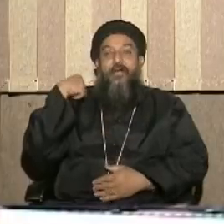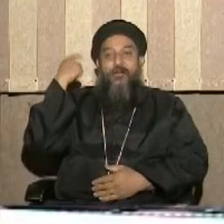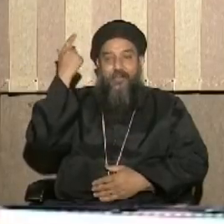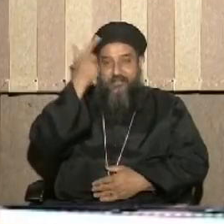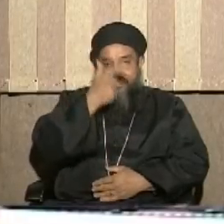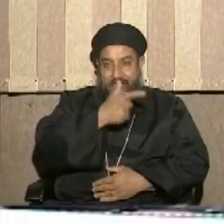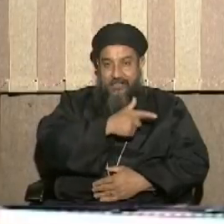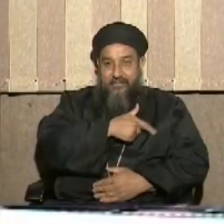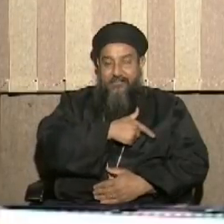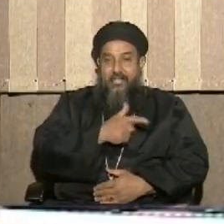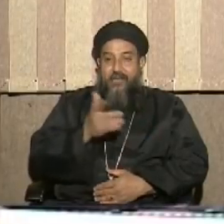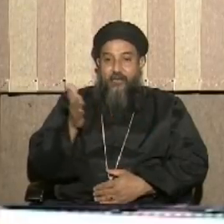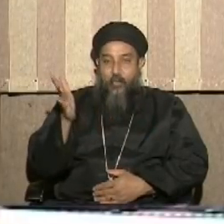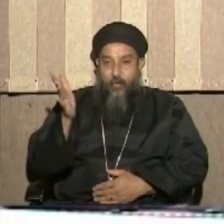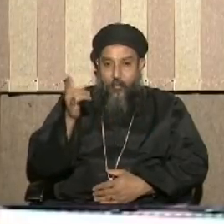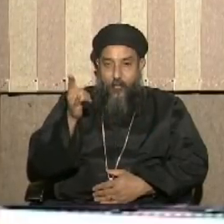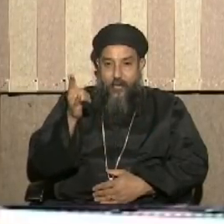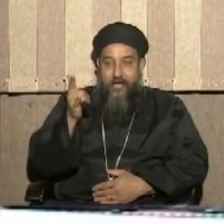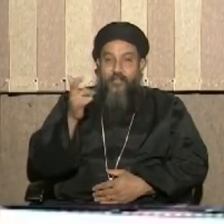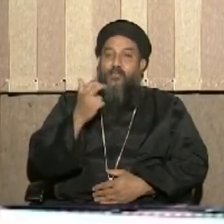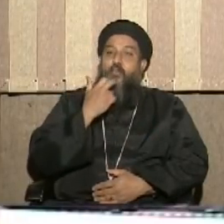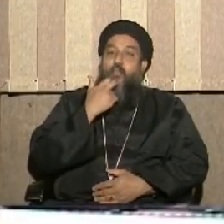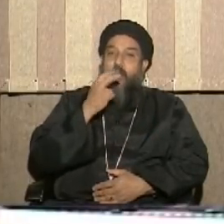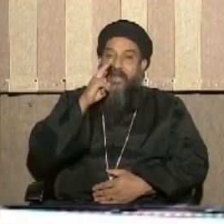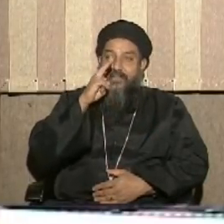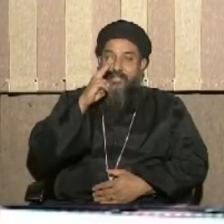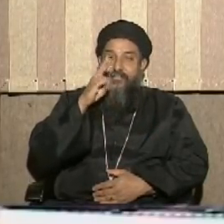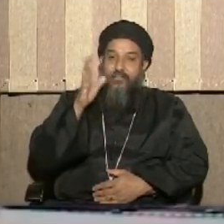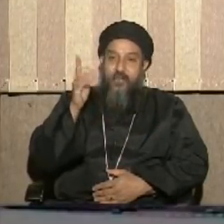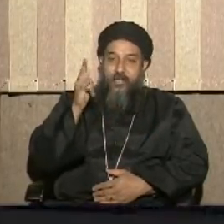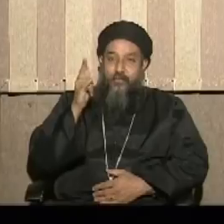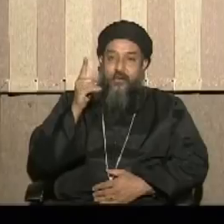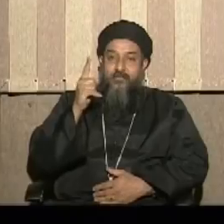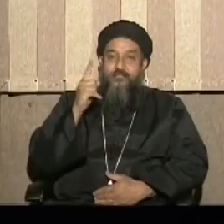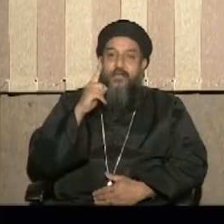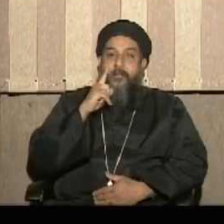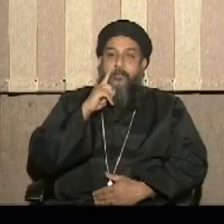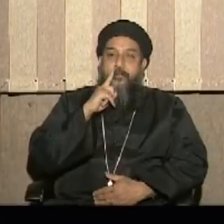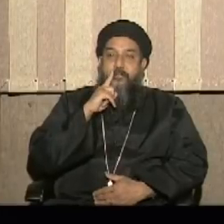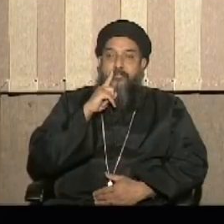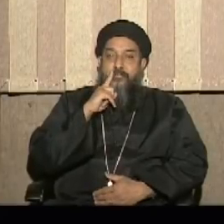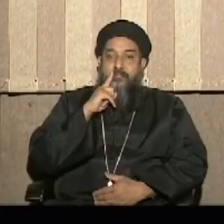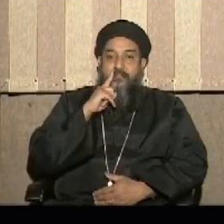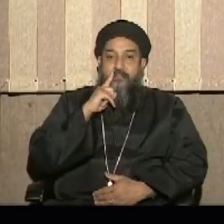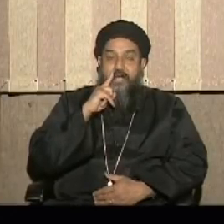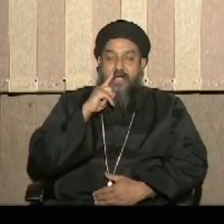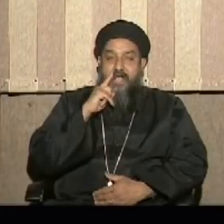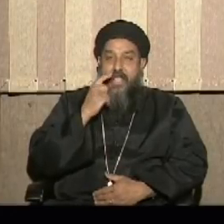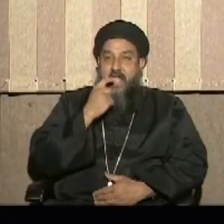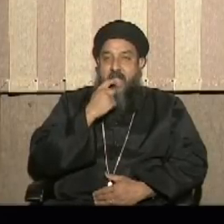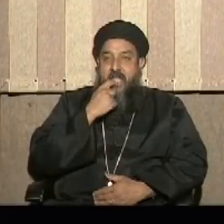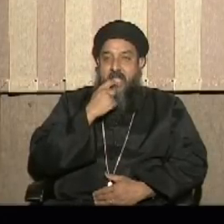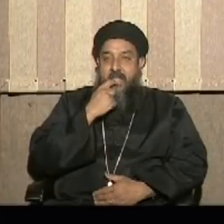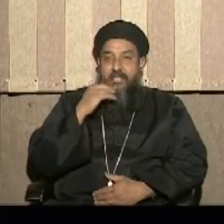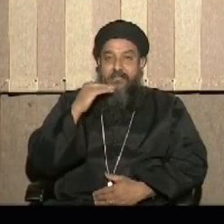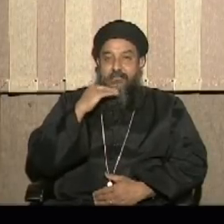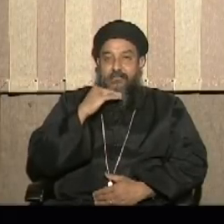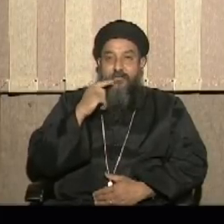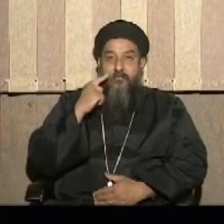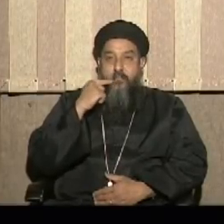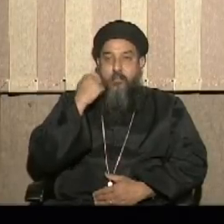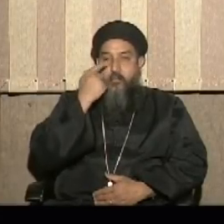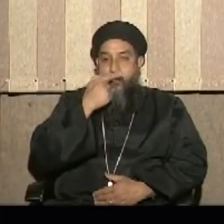القديسان الروميان ماكسيموس ودوماديوس سيناريو وحوار القس